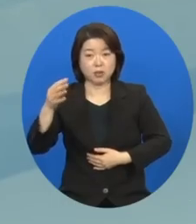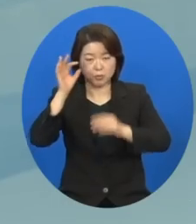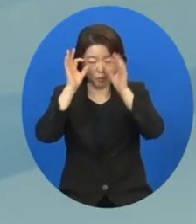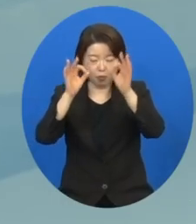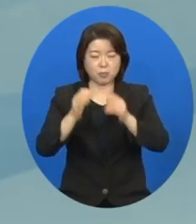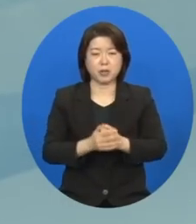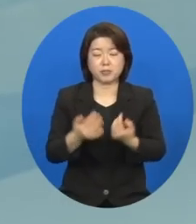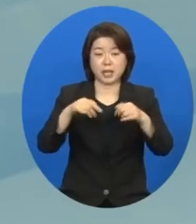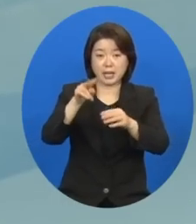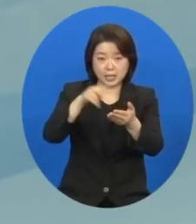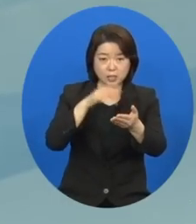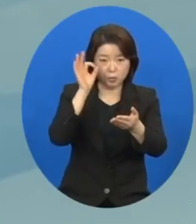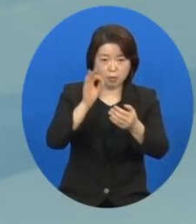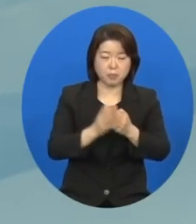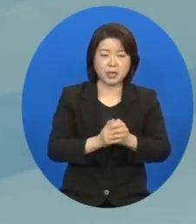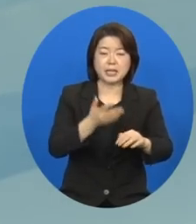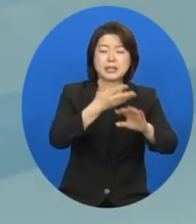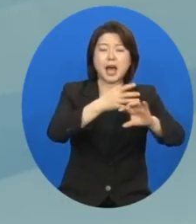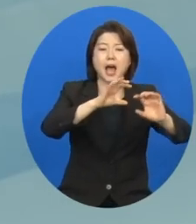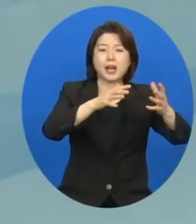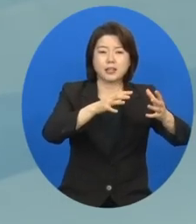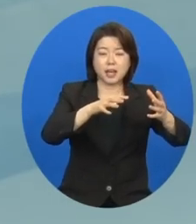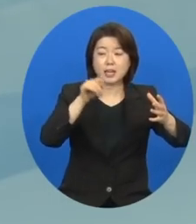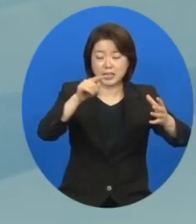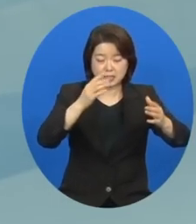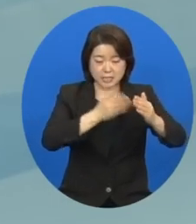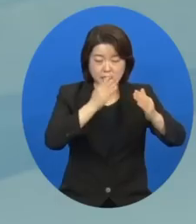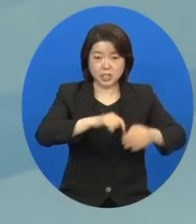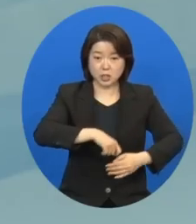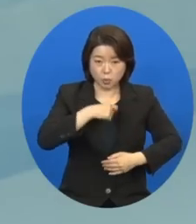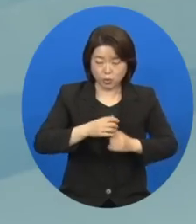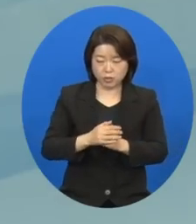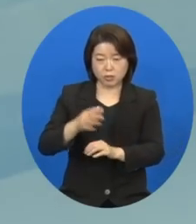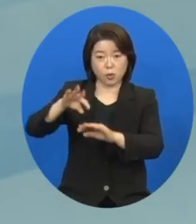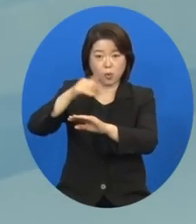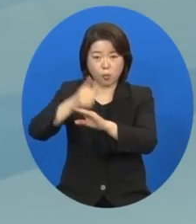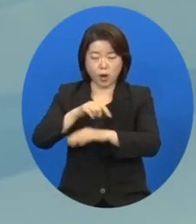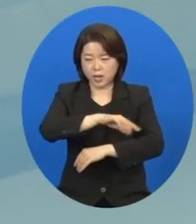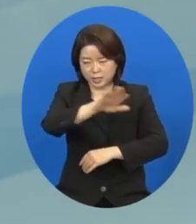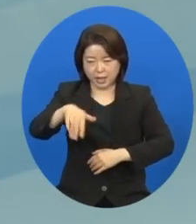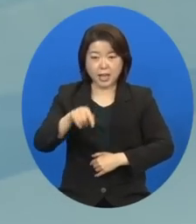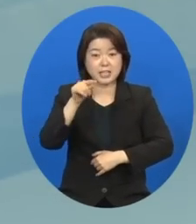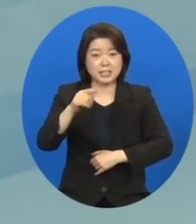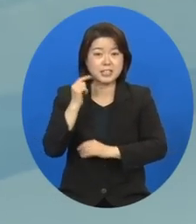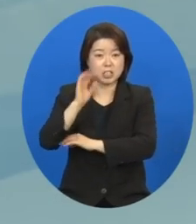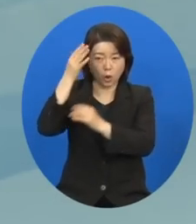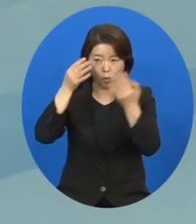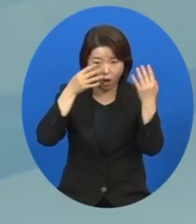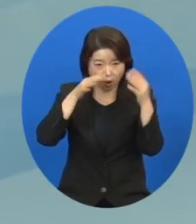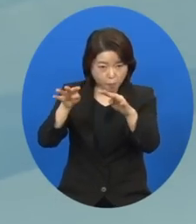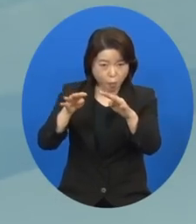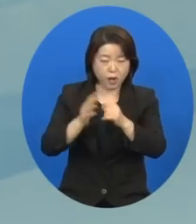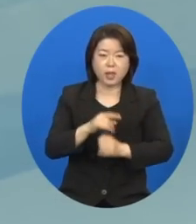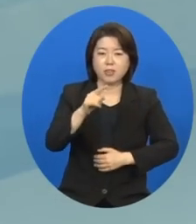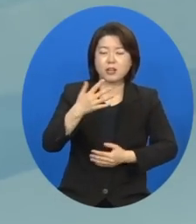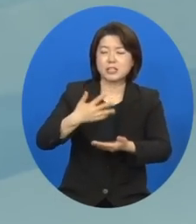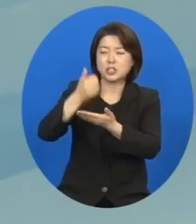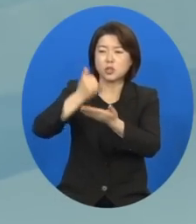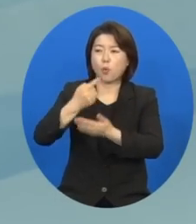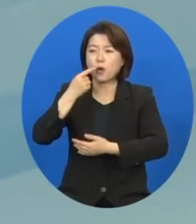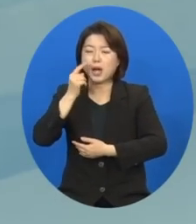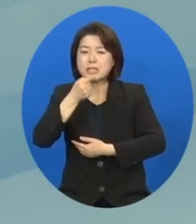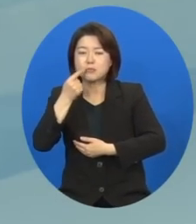읽어보겠습니다. 시작. 이방 나라들이 내 공의를, 뭇 왕이 다 내 영광을 볼 것이요 너는 여호와의 입으로 정하실